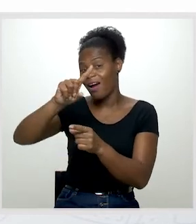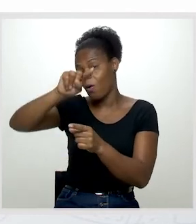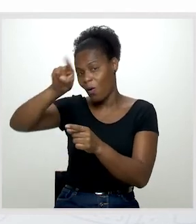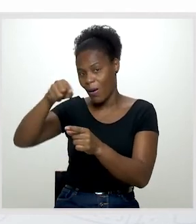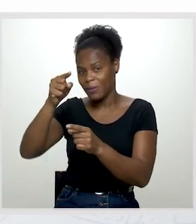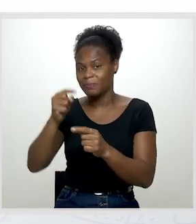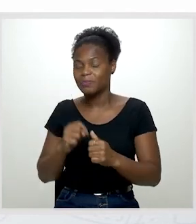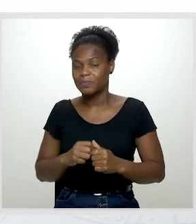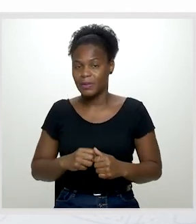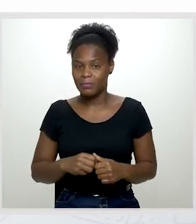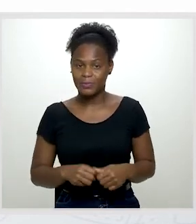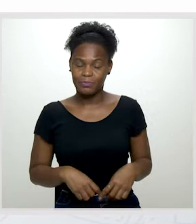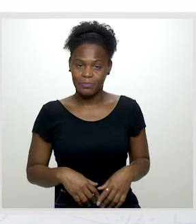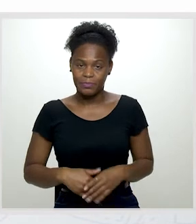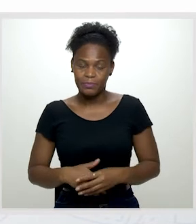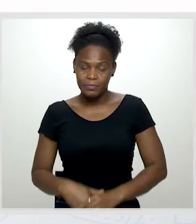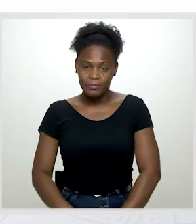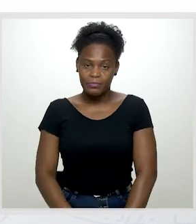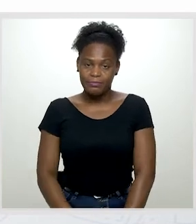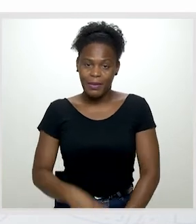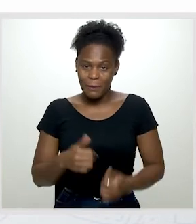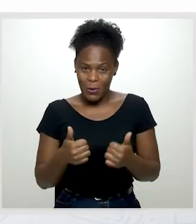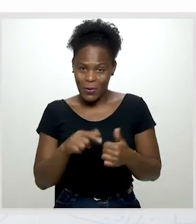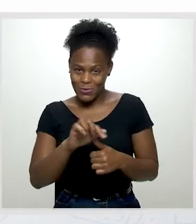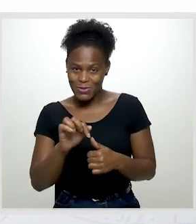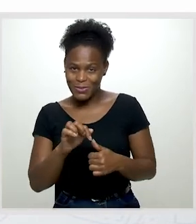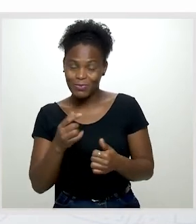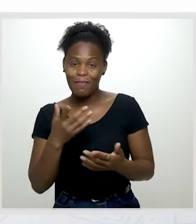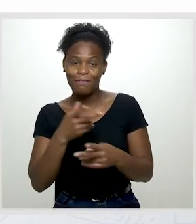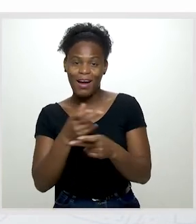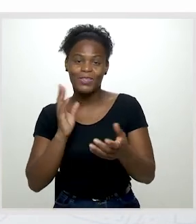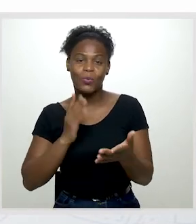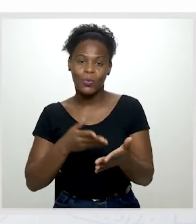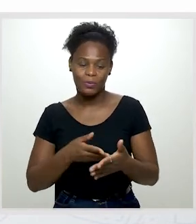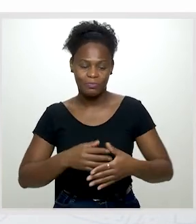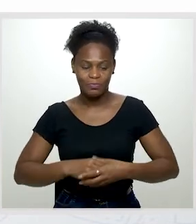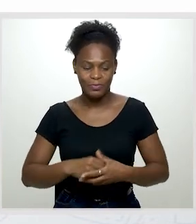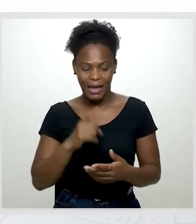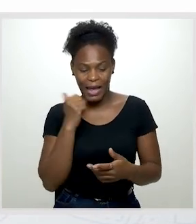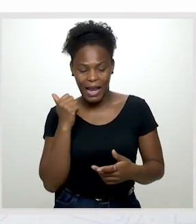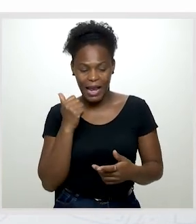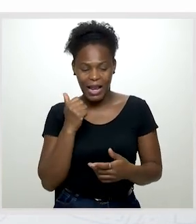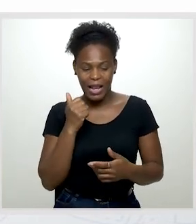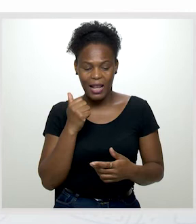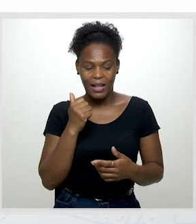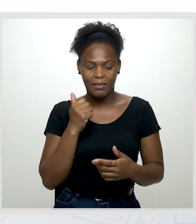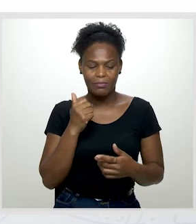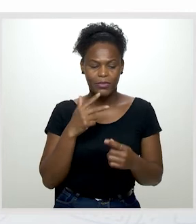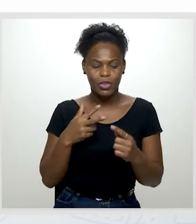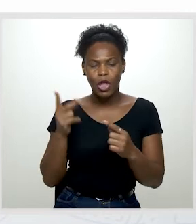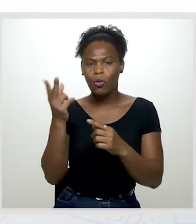la présence du L'. C'est bon? Dernière phrase. Il décore les